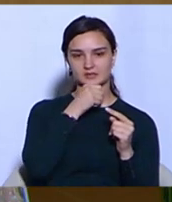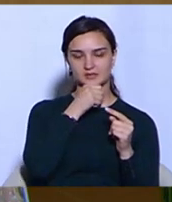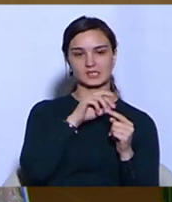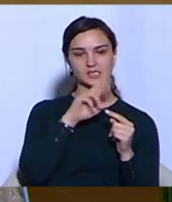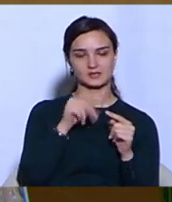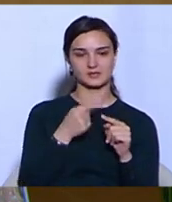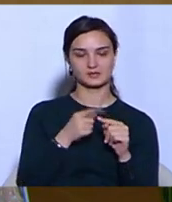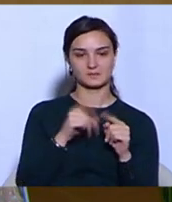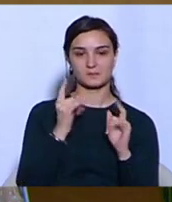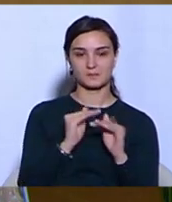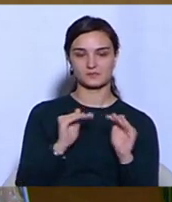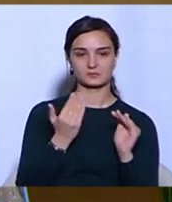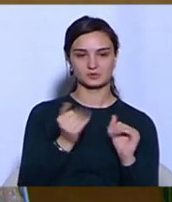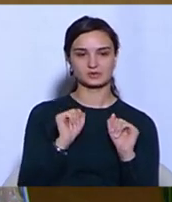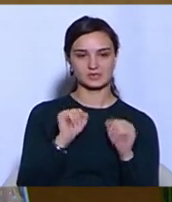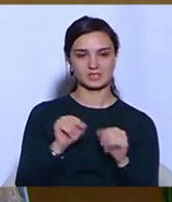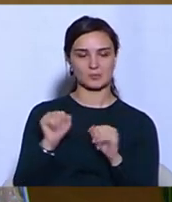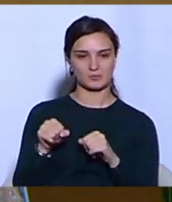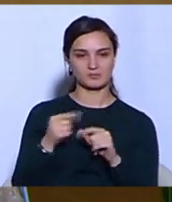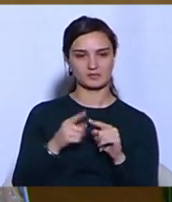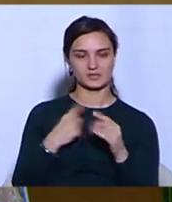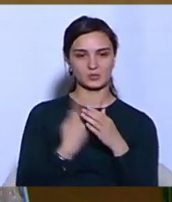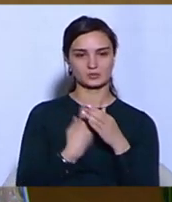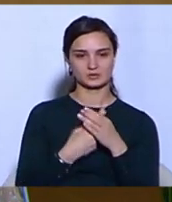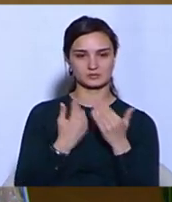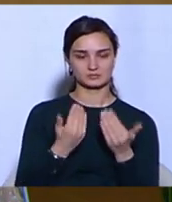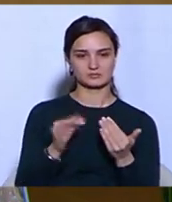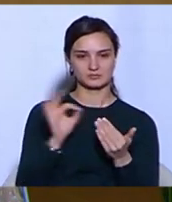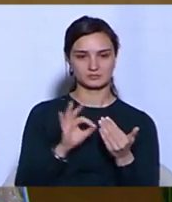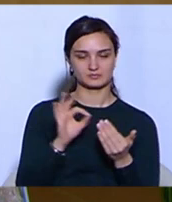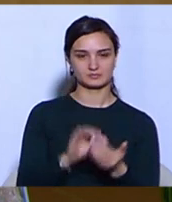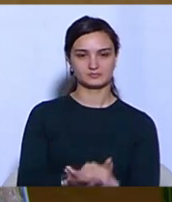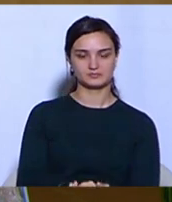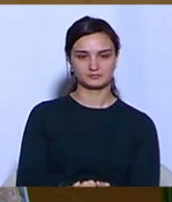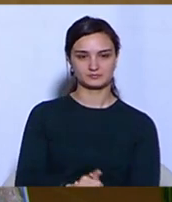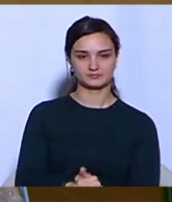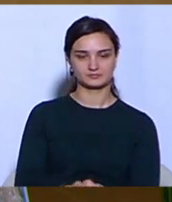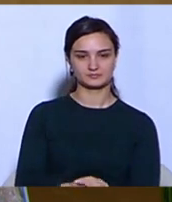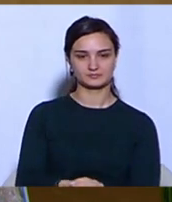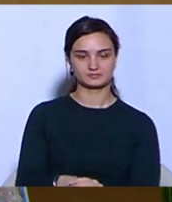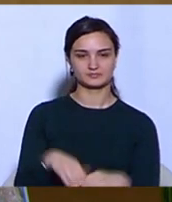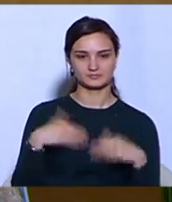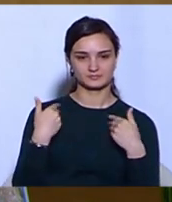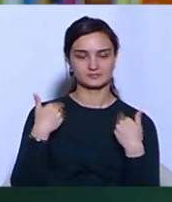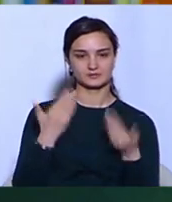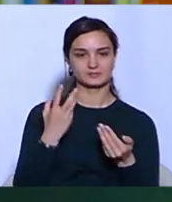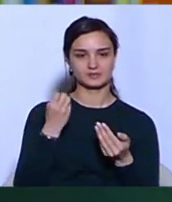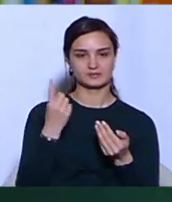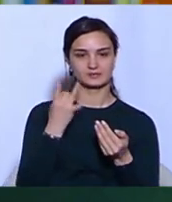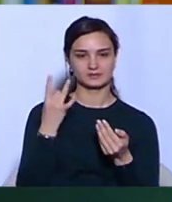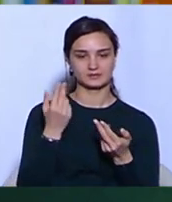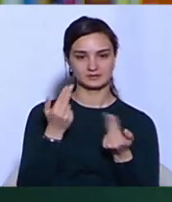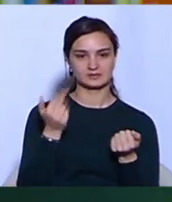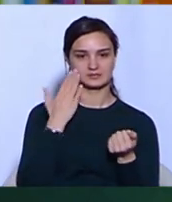და ბავშვების შესაძლებლობები აუტისტური სპექტრის აშლილობის ფონზე. კი ბატონო, მოგესალმებით კიდევ ერთხელ.